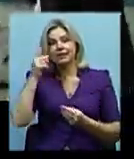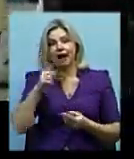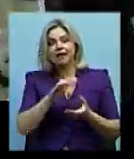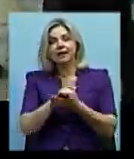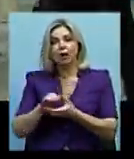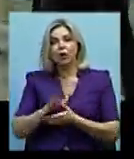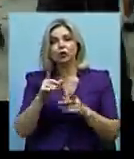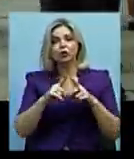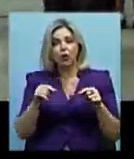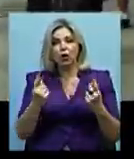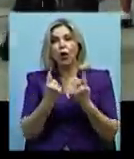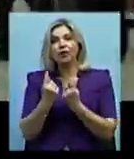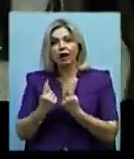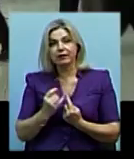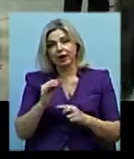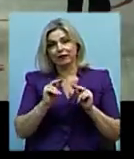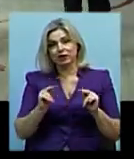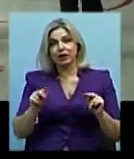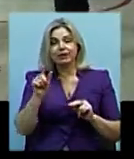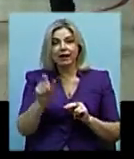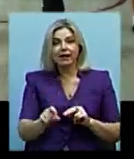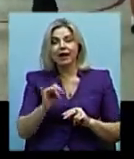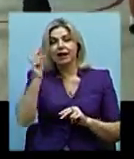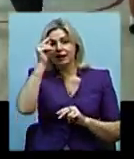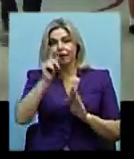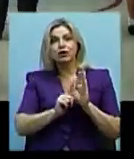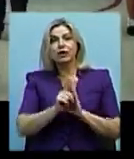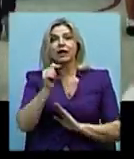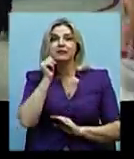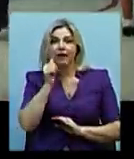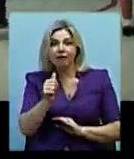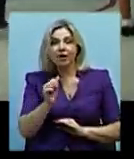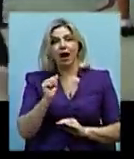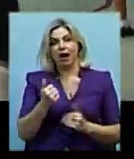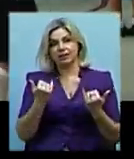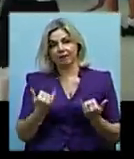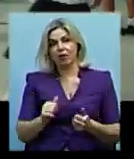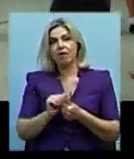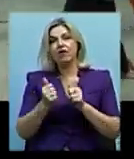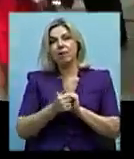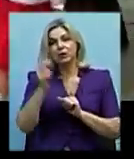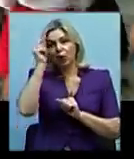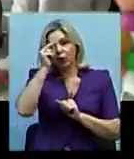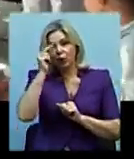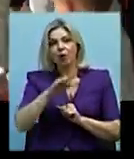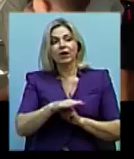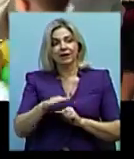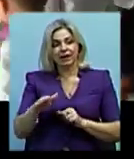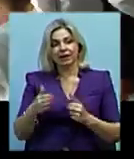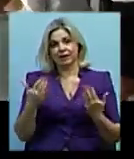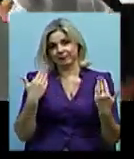зі школою, однокласниками та вчителем. Навчальний процес розпочнеться завтра, а сьогодні замість уроків – ігри з